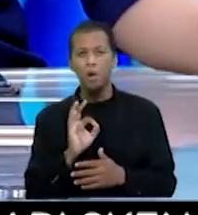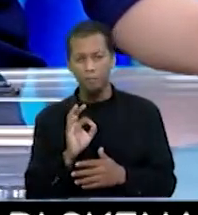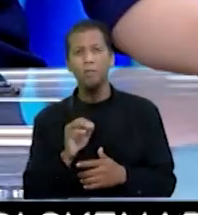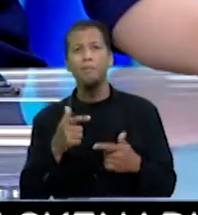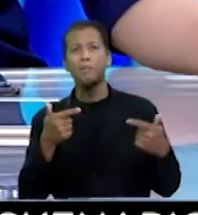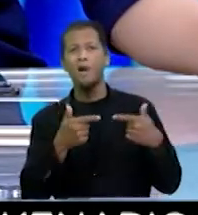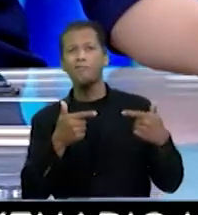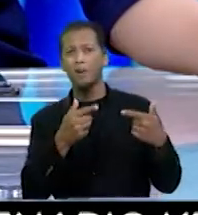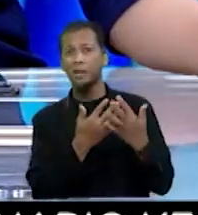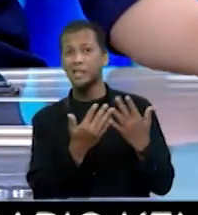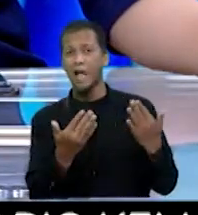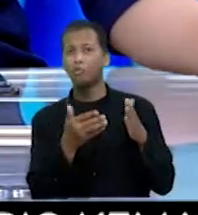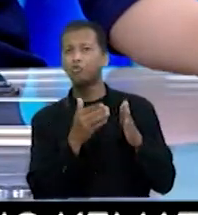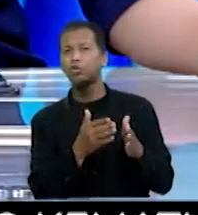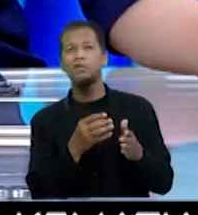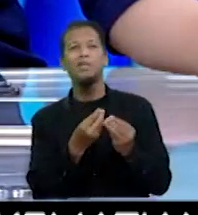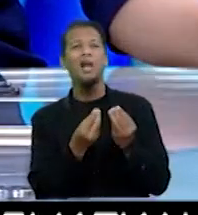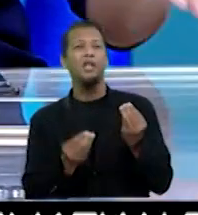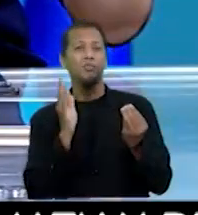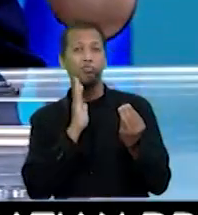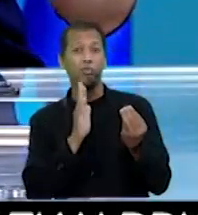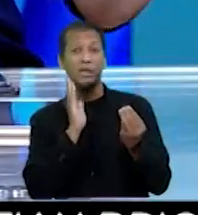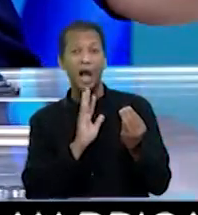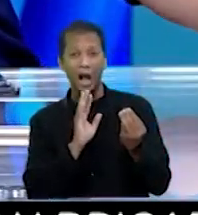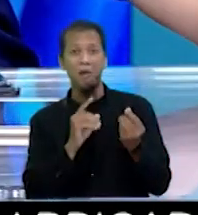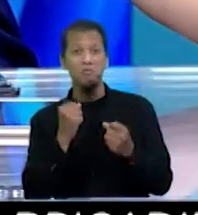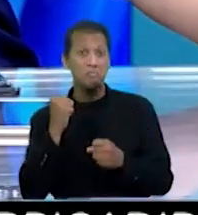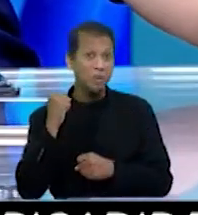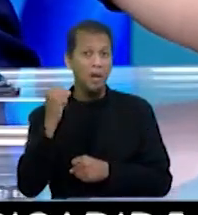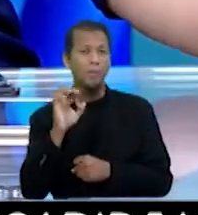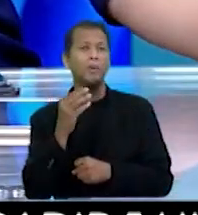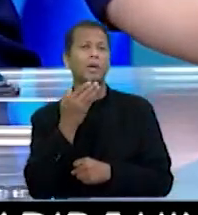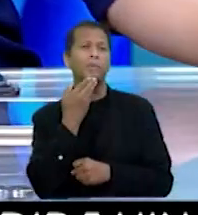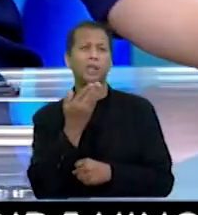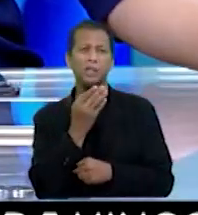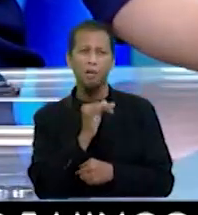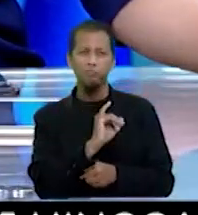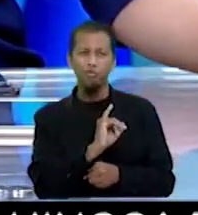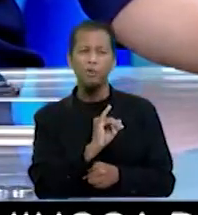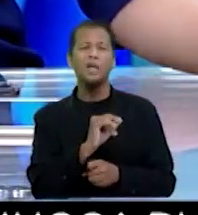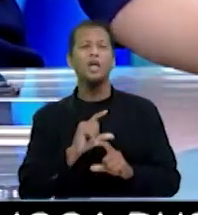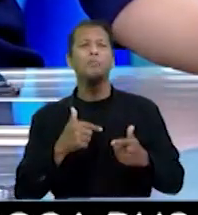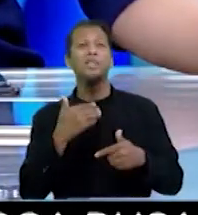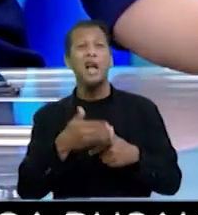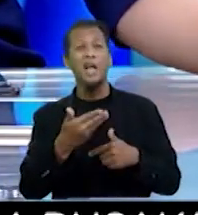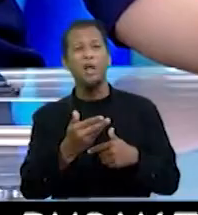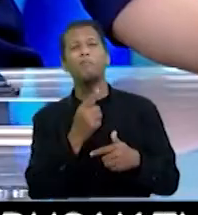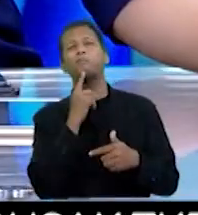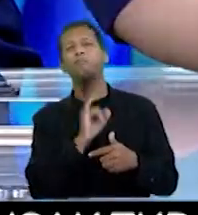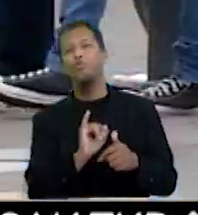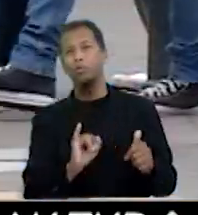melawan penjajah, masyarakat khususnya generasi muda saat ini belum bisa merdeka dari kebiasaan buruk mereka dalam kehidupan sehari-hari.